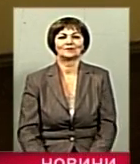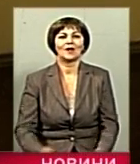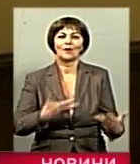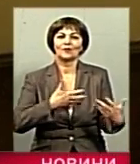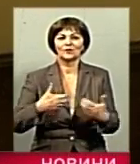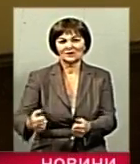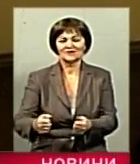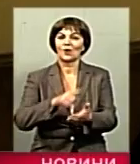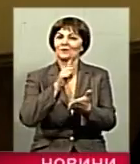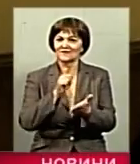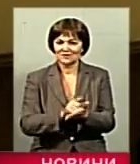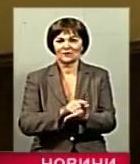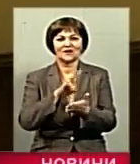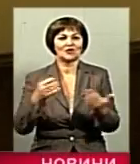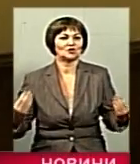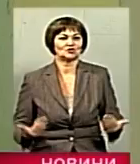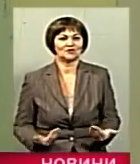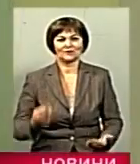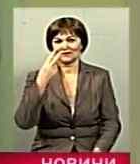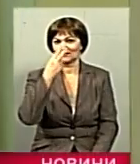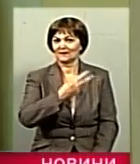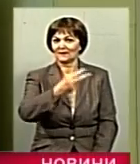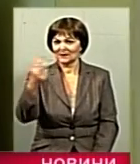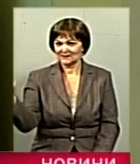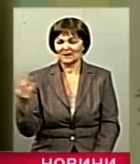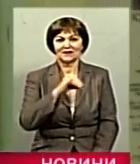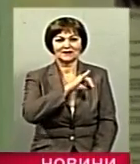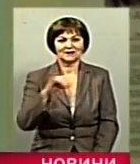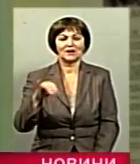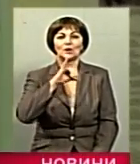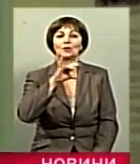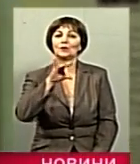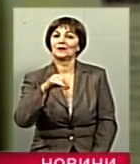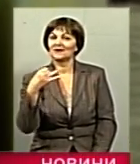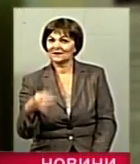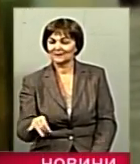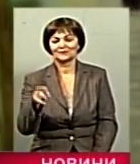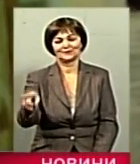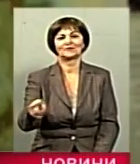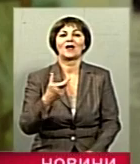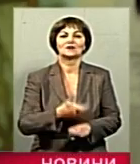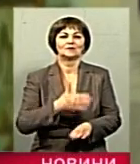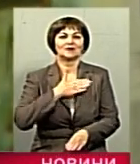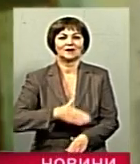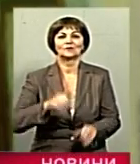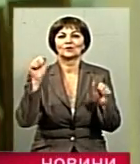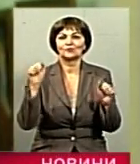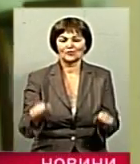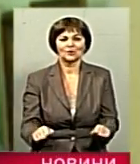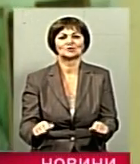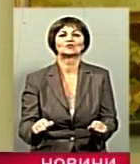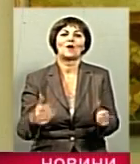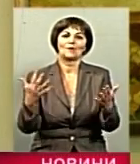отримувати обов'язково наживо. І Юрій Олексійович дає нам можливість отримати це